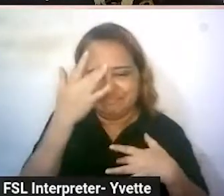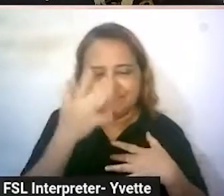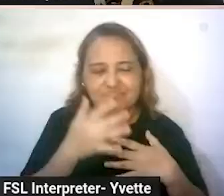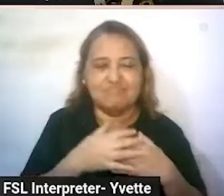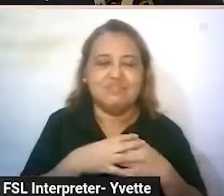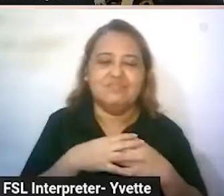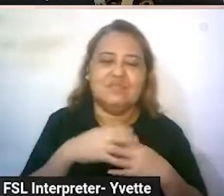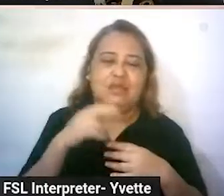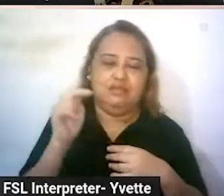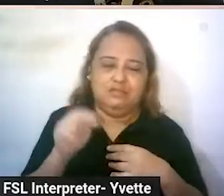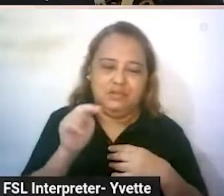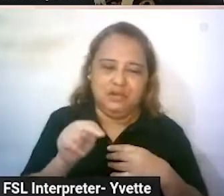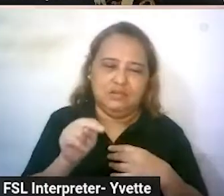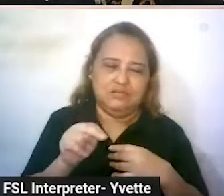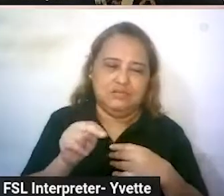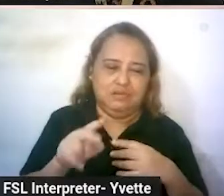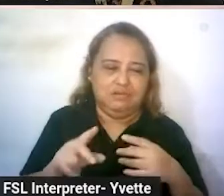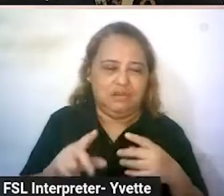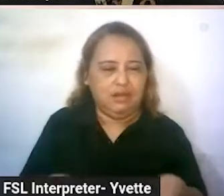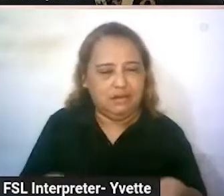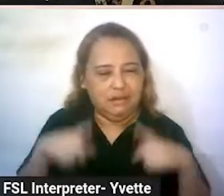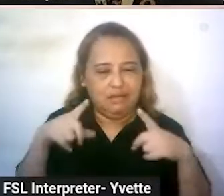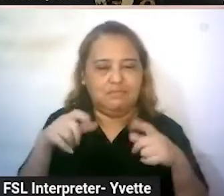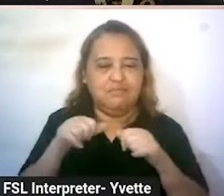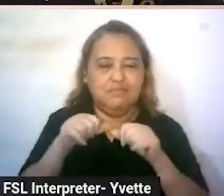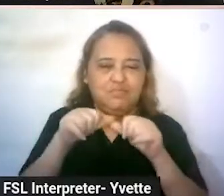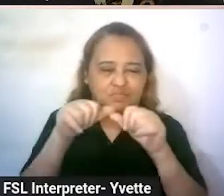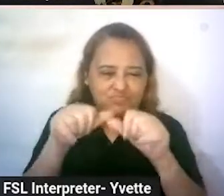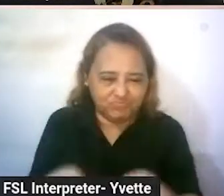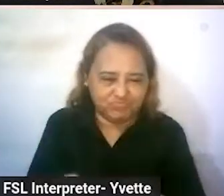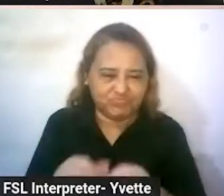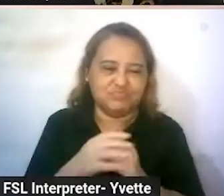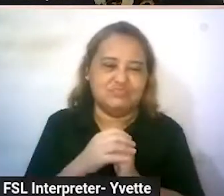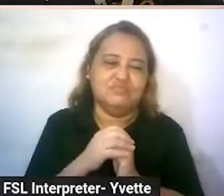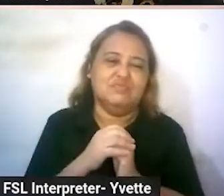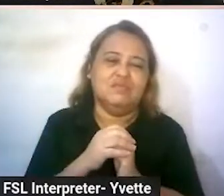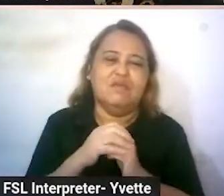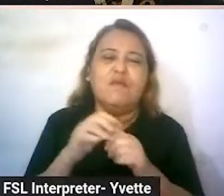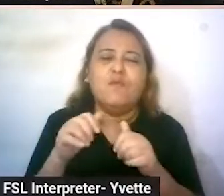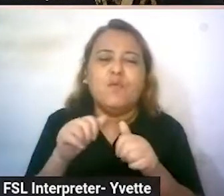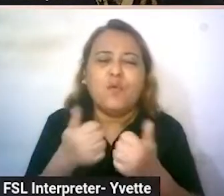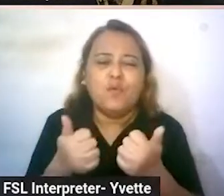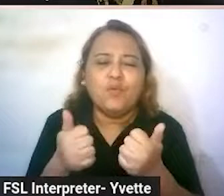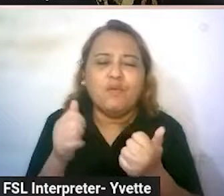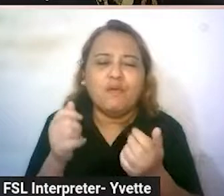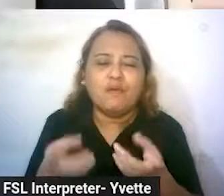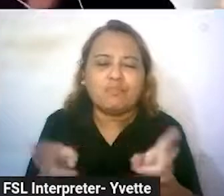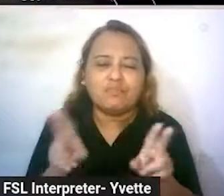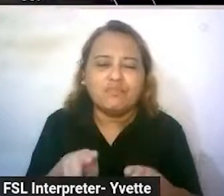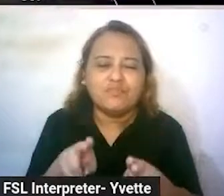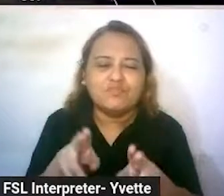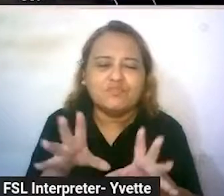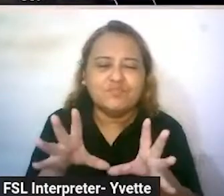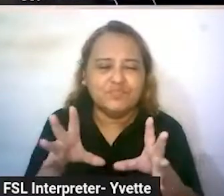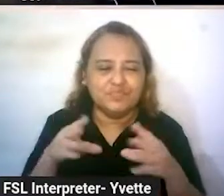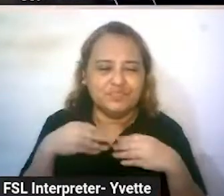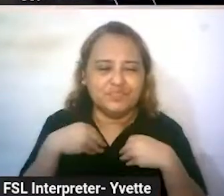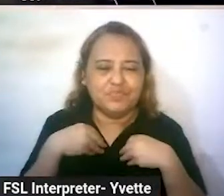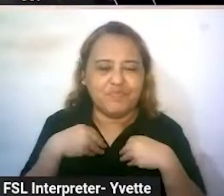ng moving forward. How did it happen to you, yung acceptance? Yung acceptance,